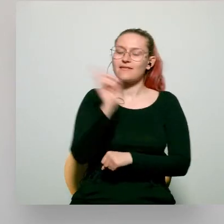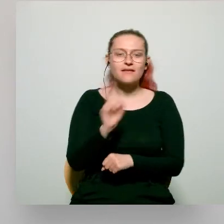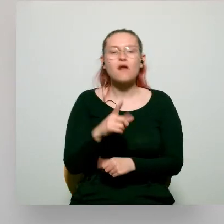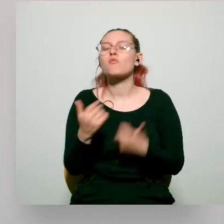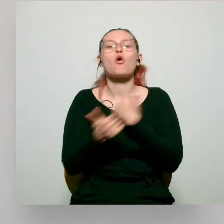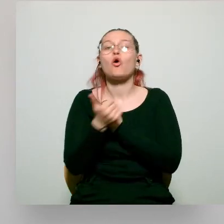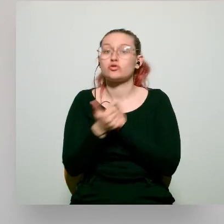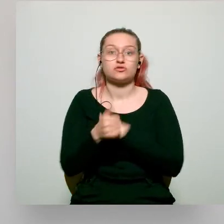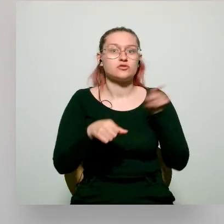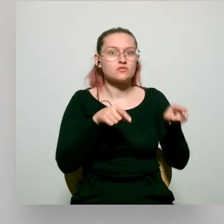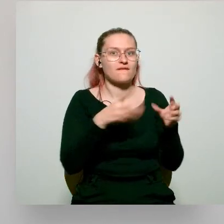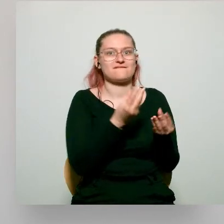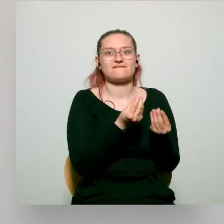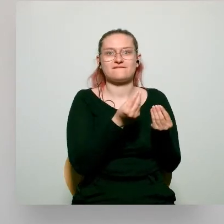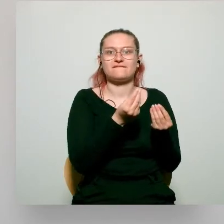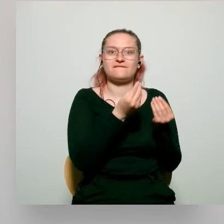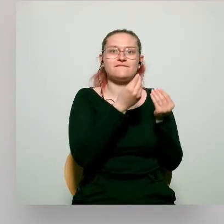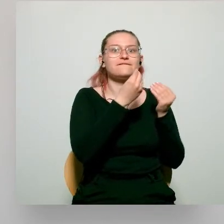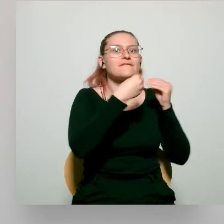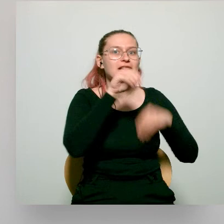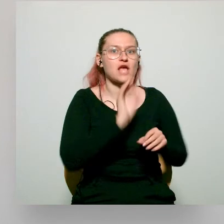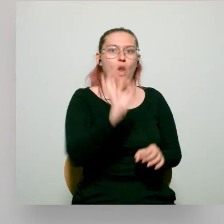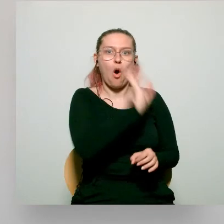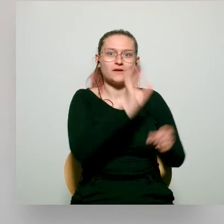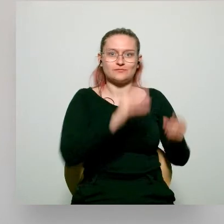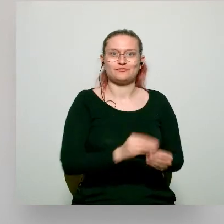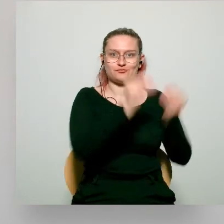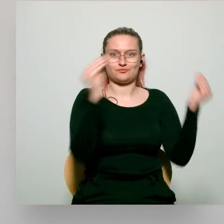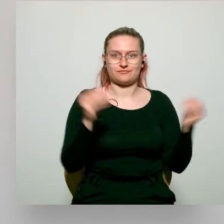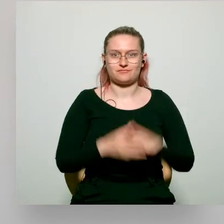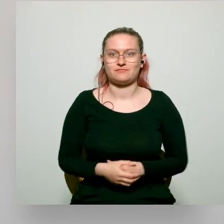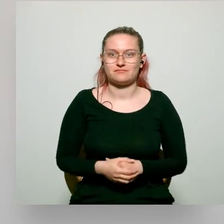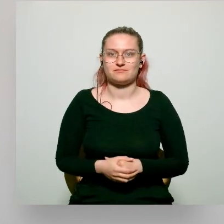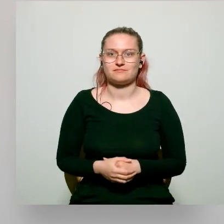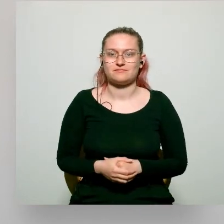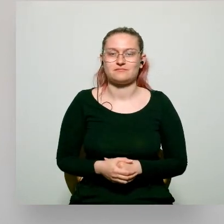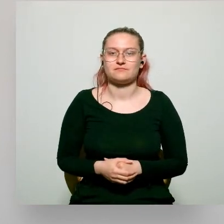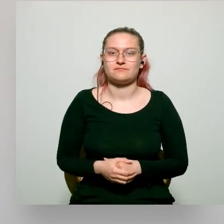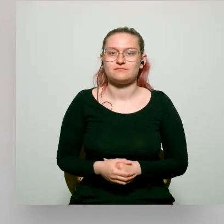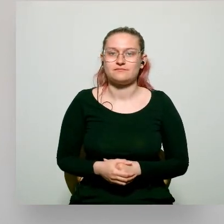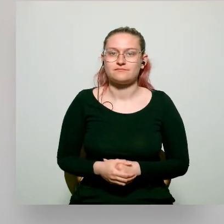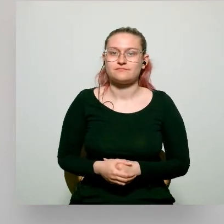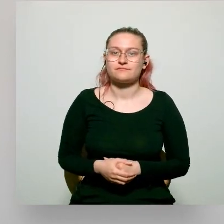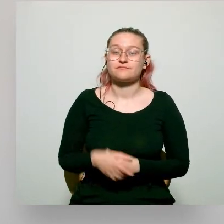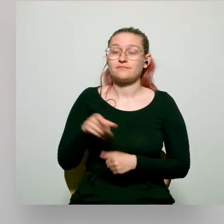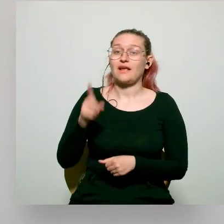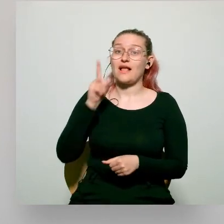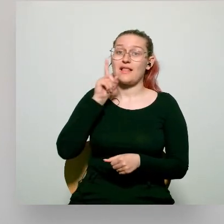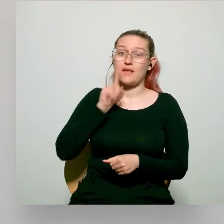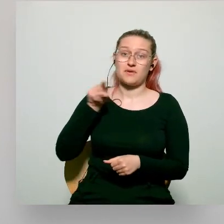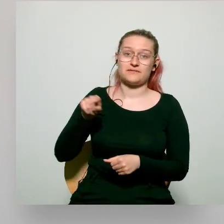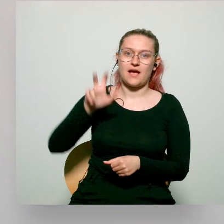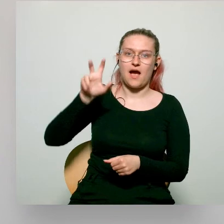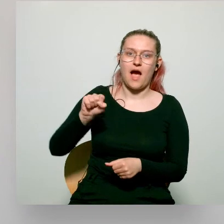nowoczesny projekt ukraiński zaczynał się na wschodzie, w Charkowie tak naprawdę, właśnie dlatego, że tam była